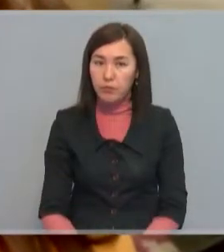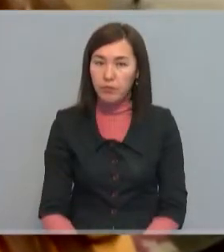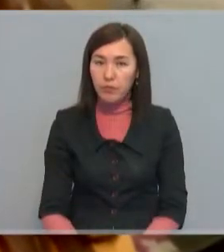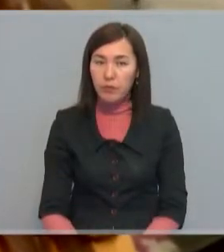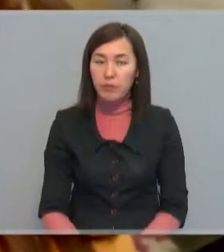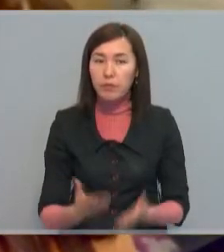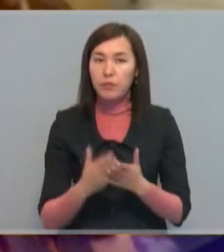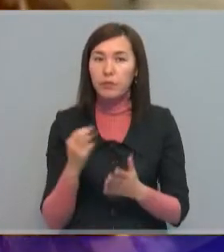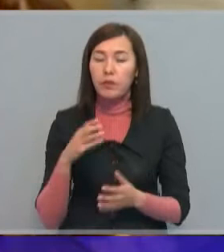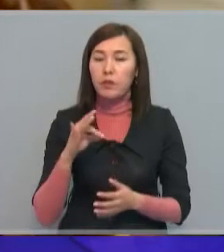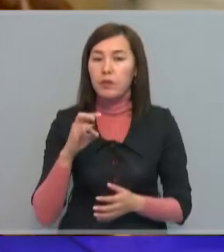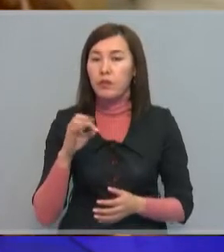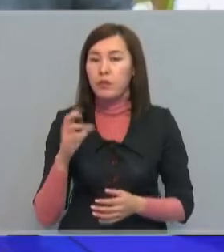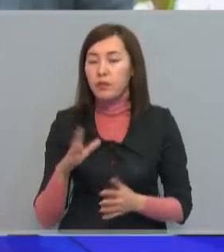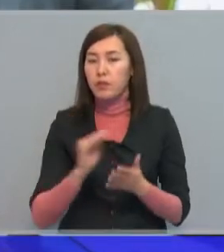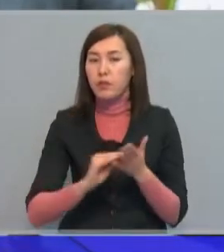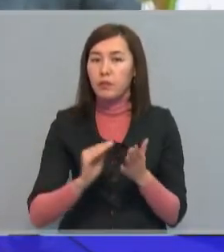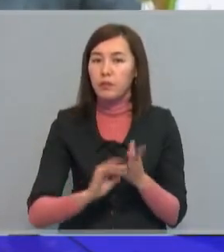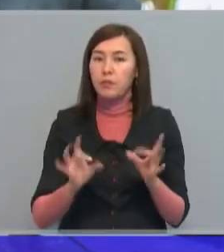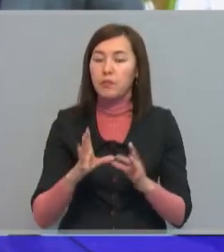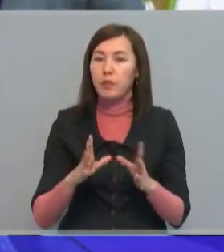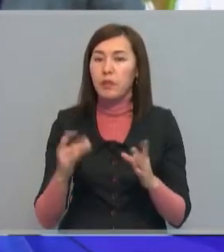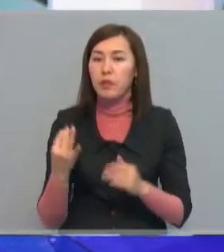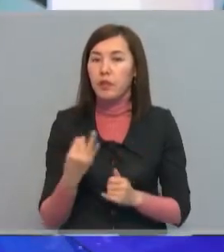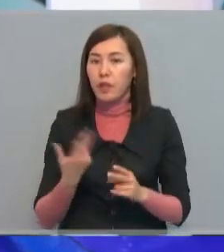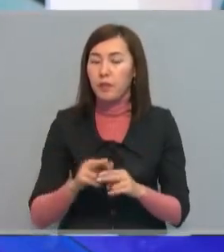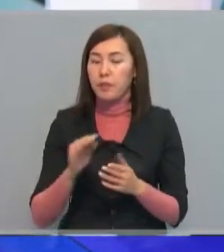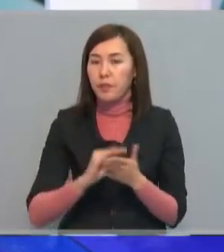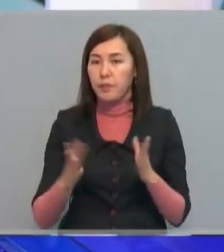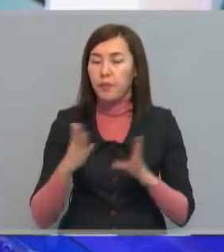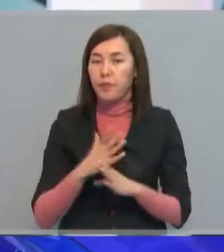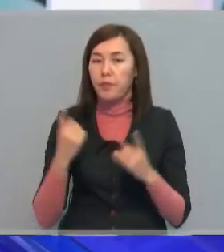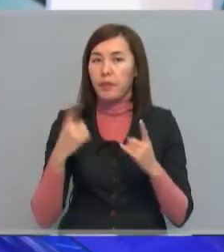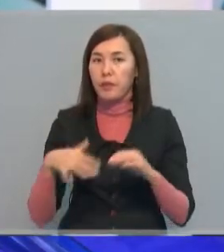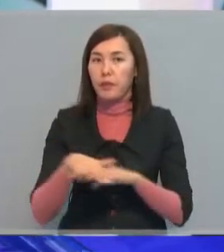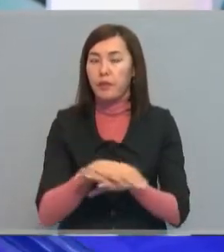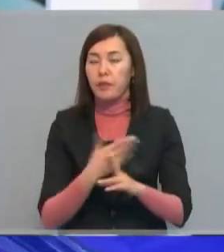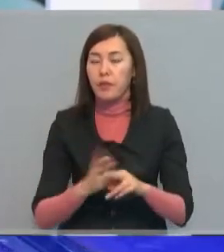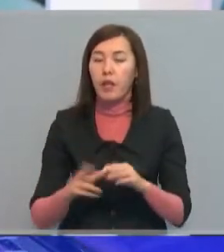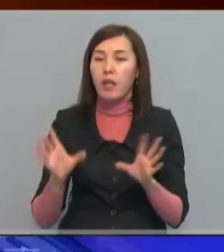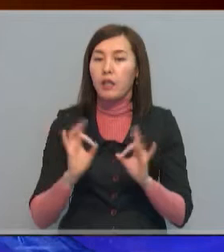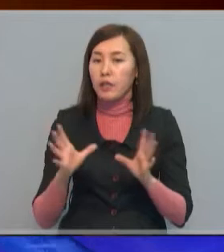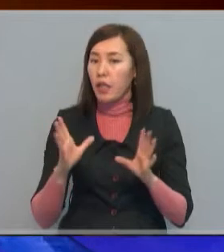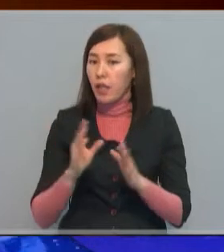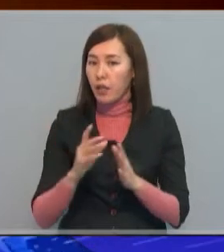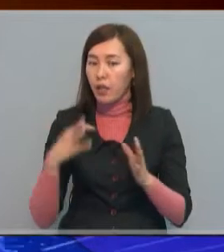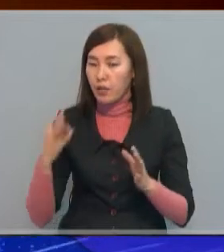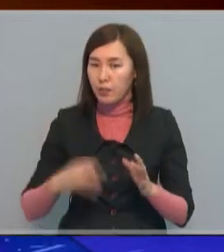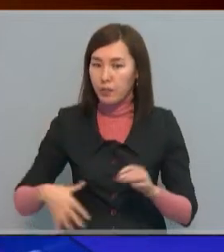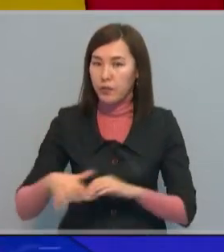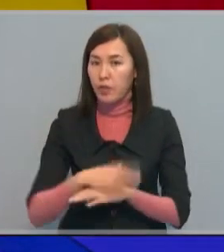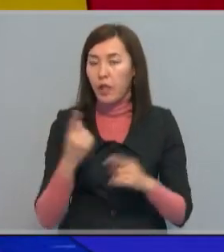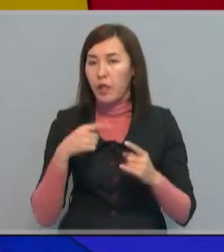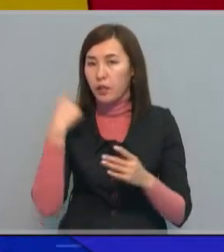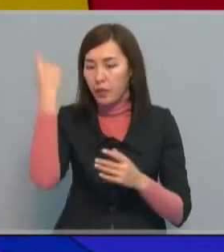В книге «Туркулер Туре Туркестан» автор рассказывает об истории, описывает природу Великой Степи. Рассказывает о сыновьях народа,